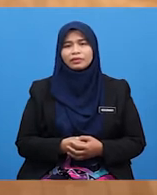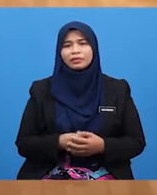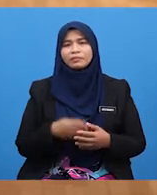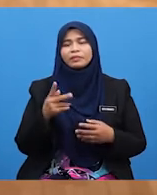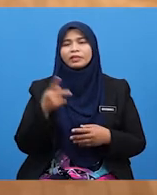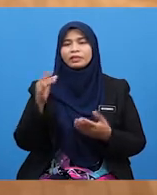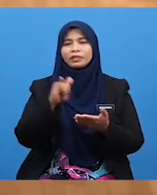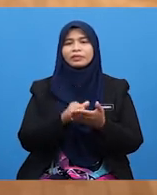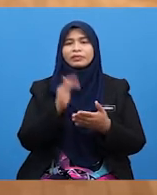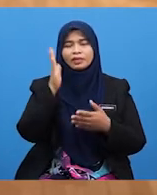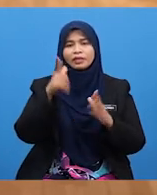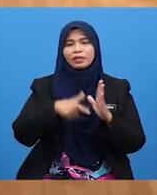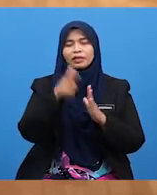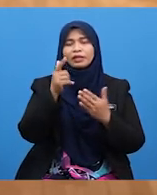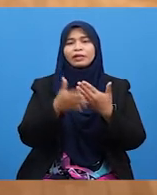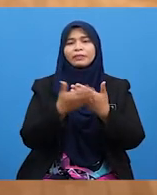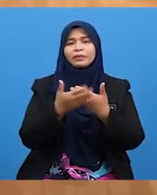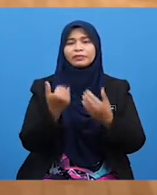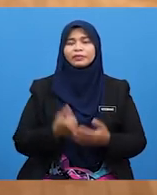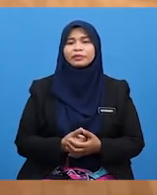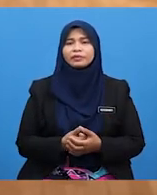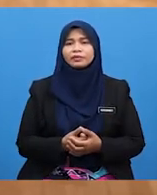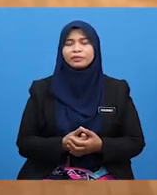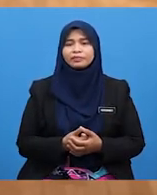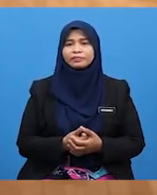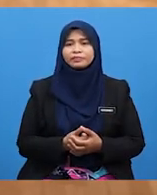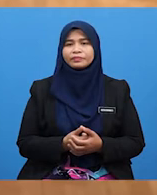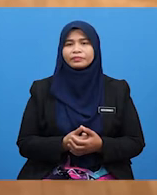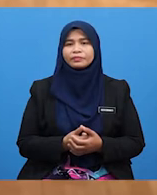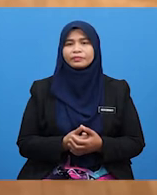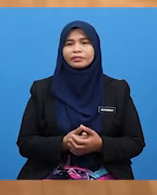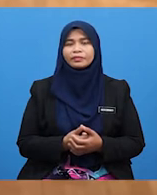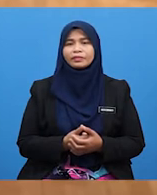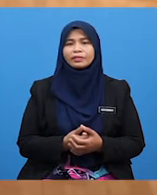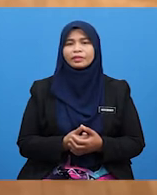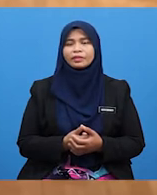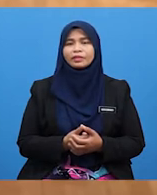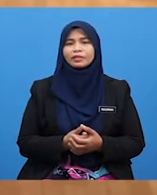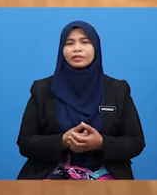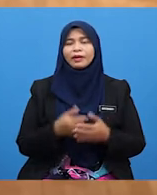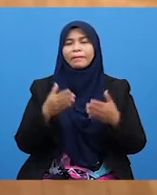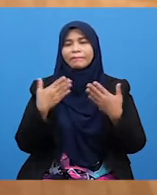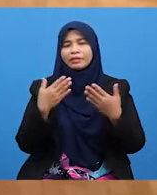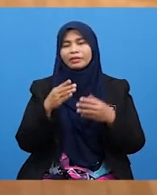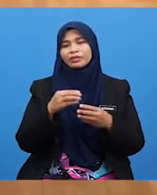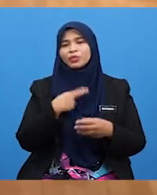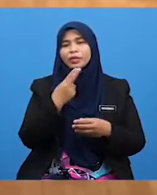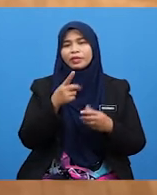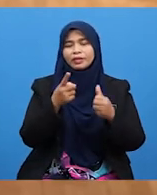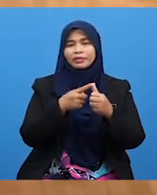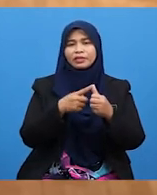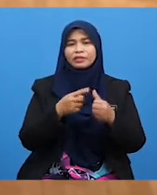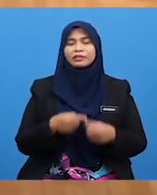perkara itu akan lebih mudah untuk dilakukan. Jadi itu adalah demo pemanasan suara yang pertama, iaitu lip